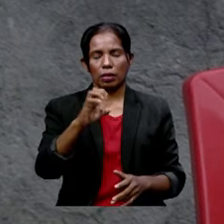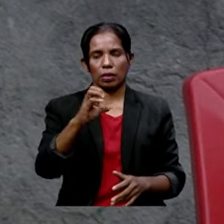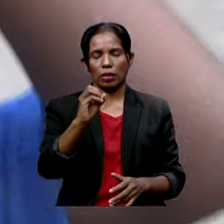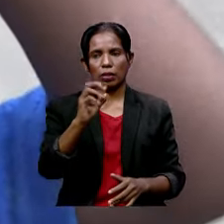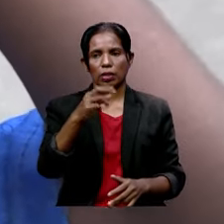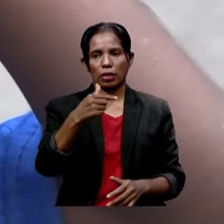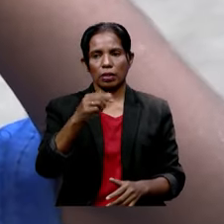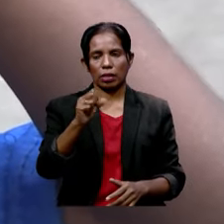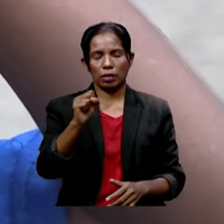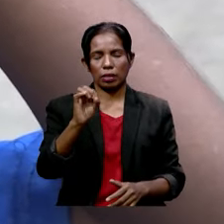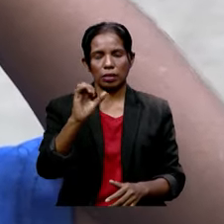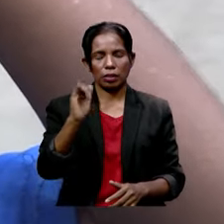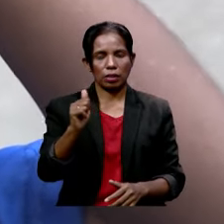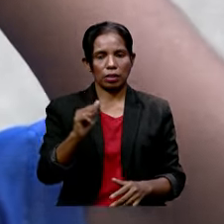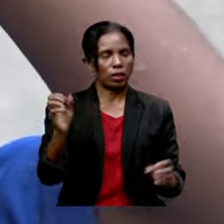sa deskripsi du.